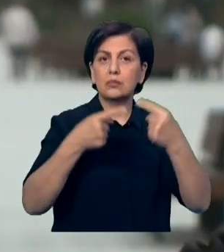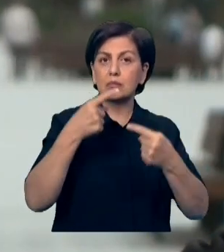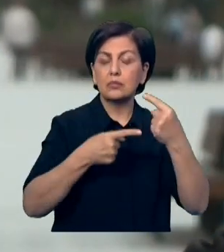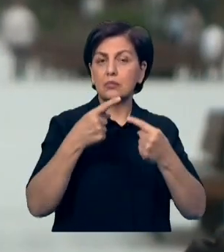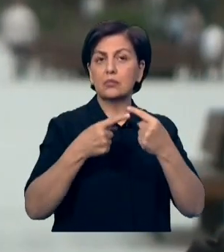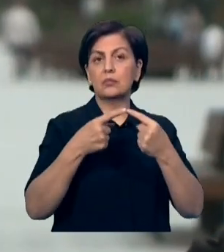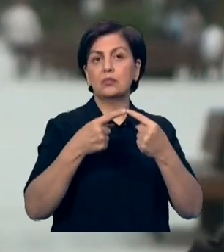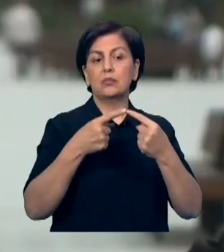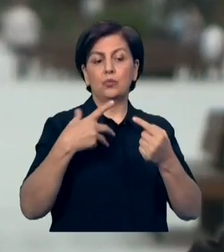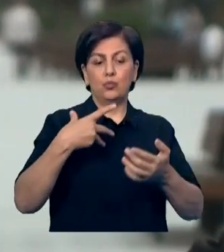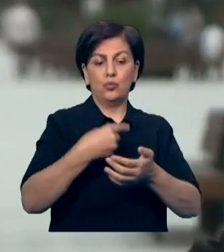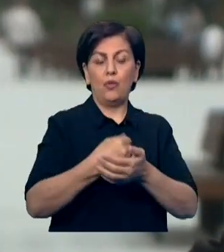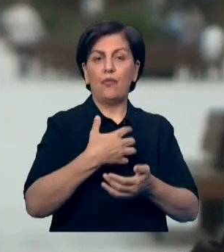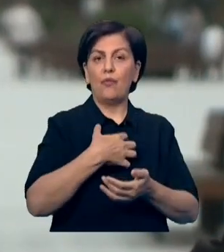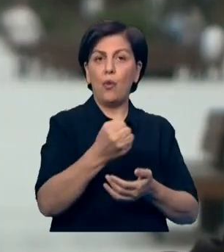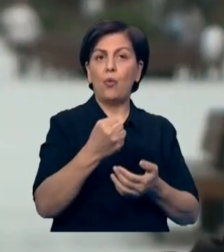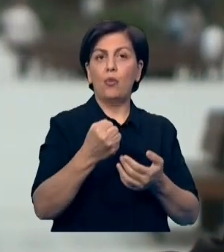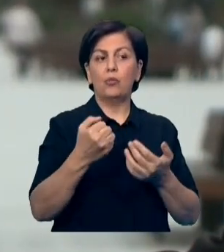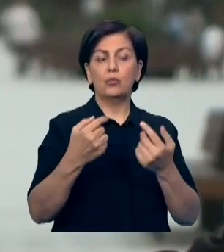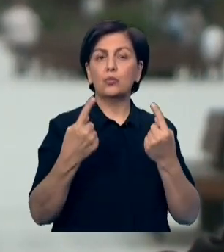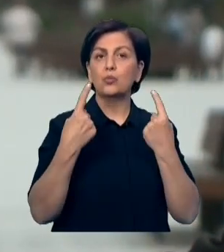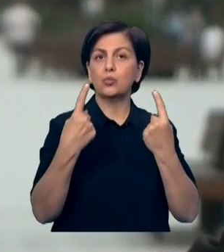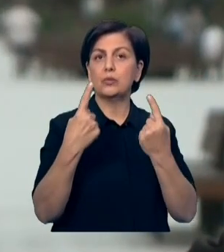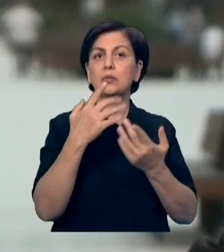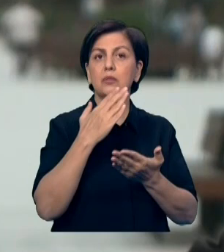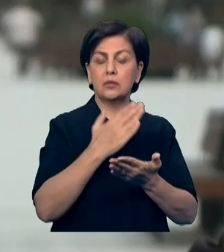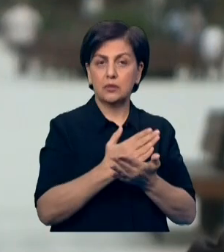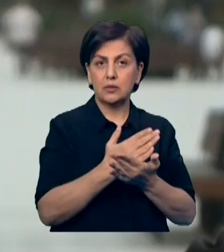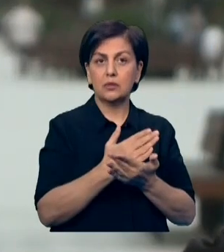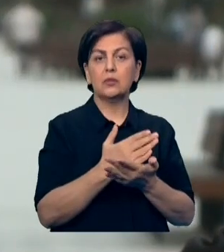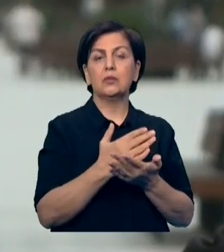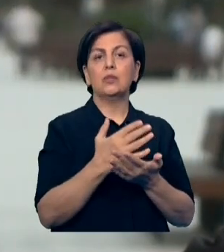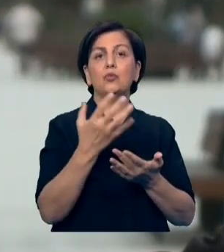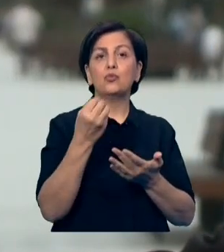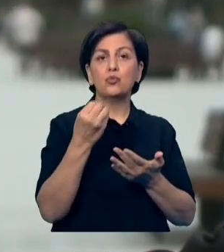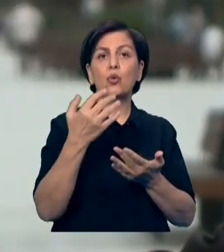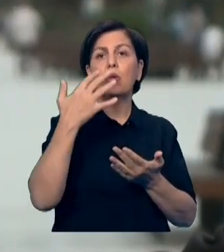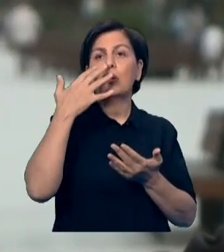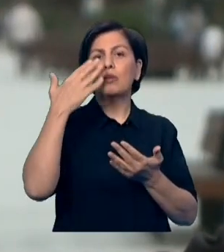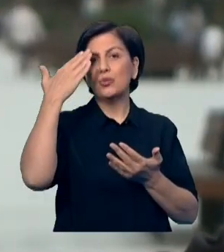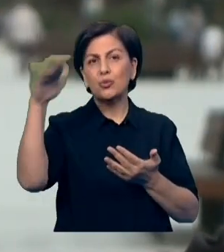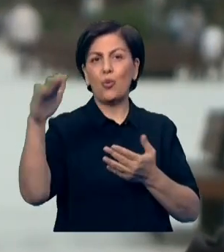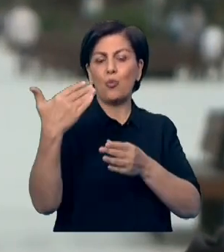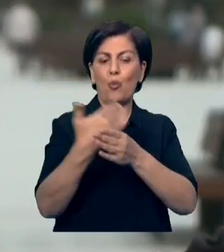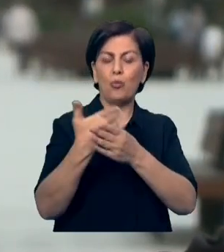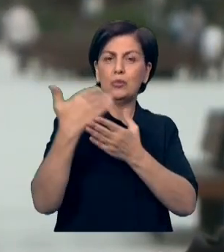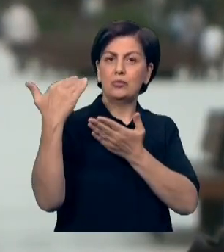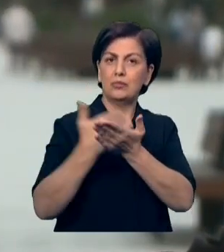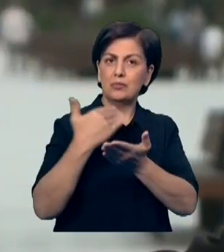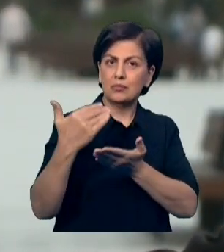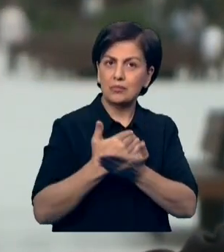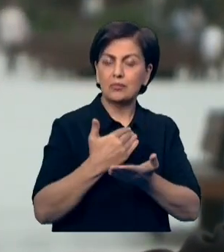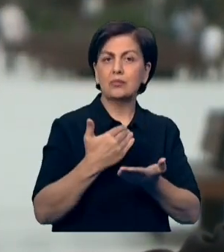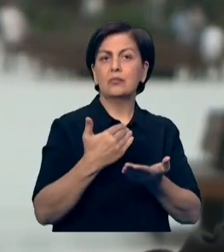özlərinin mübarizə əzmi böyük rol oynayıb təbii ki ilk növbədə, həmçinin də kənar yardımlar, o cümlədən də xüsusilə Avropa